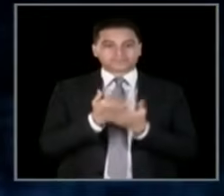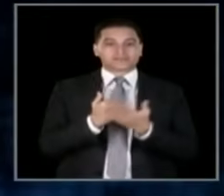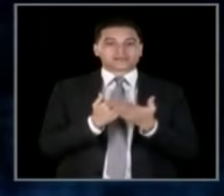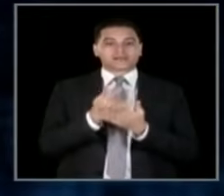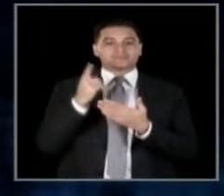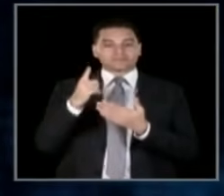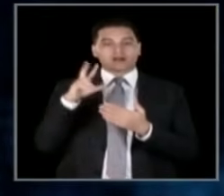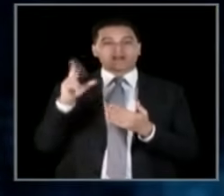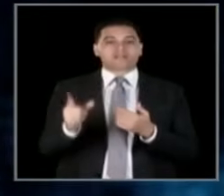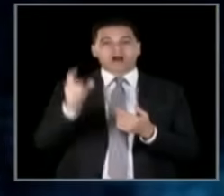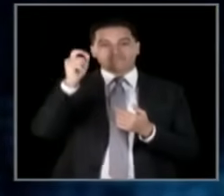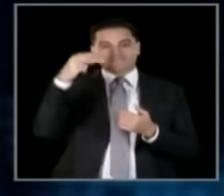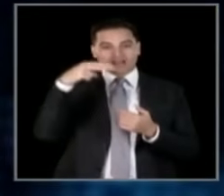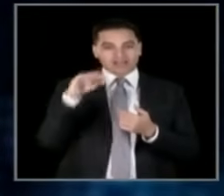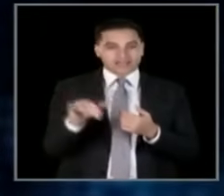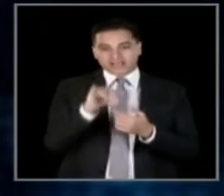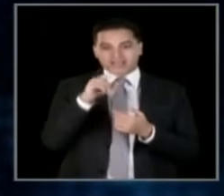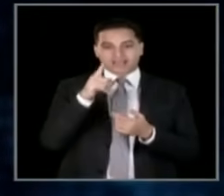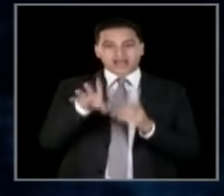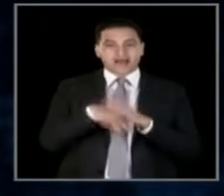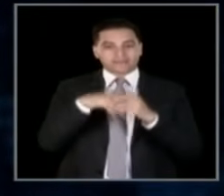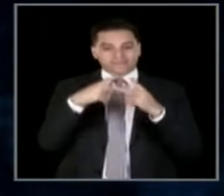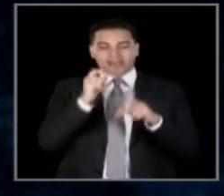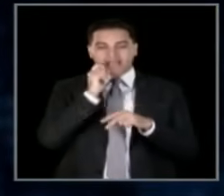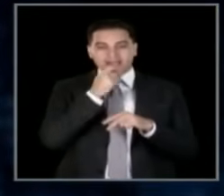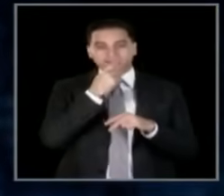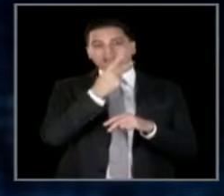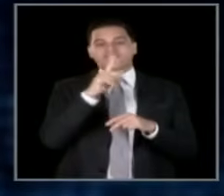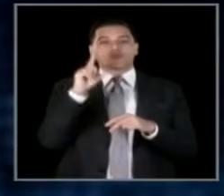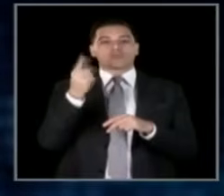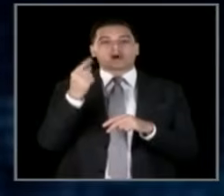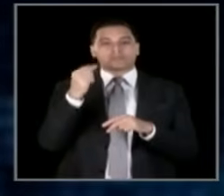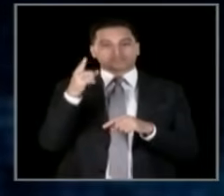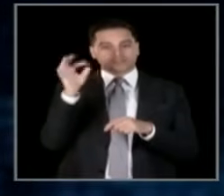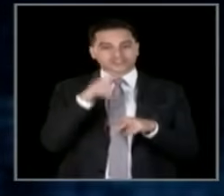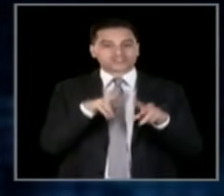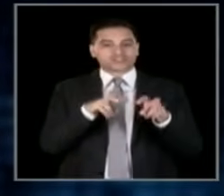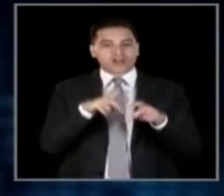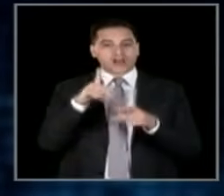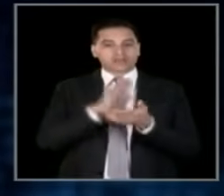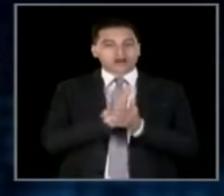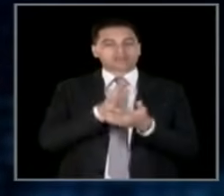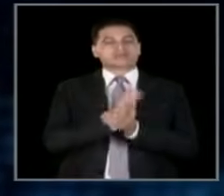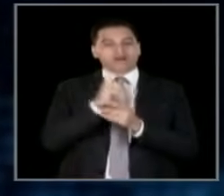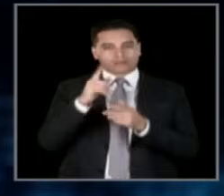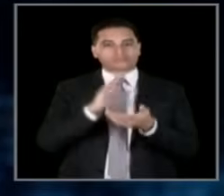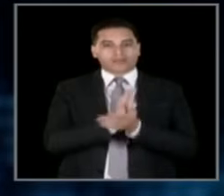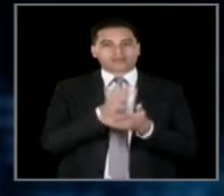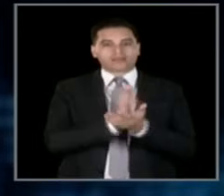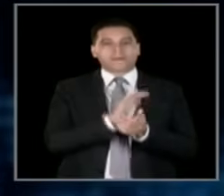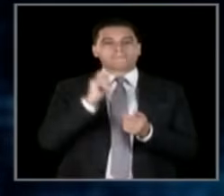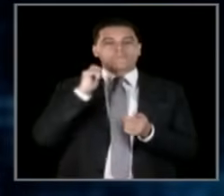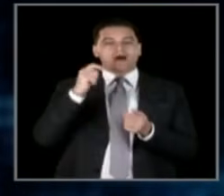مدرسة الرفع الرسمية للغات تأسست عام 2015 بمدينة طنطا بمحافظة